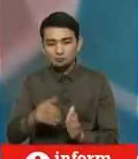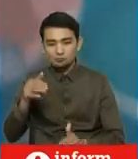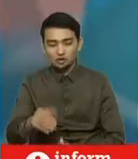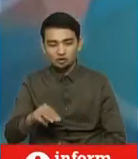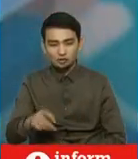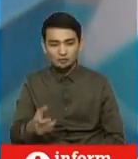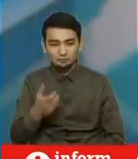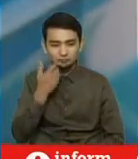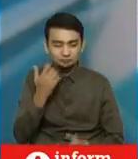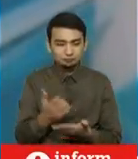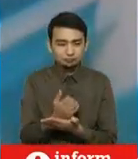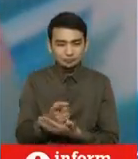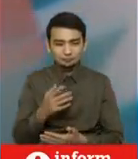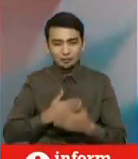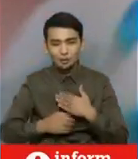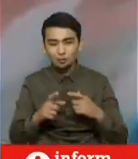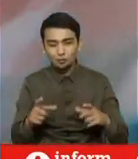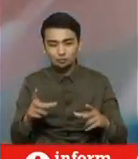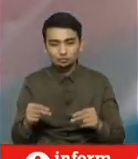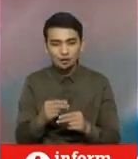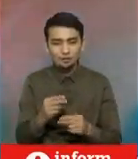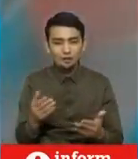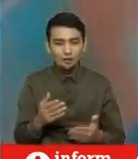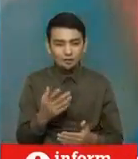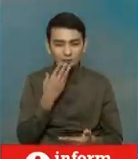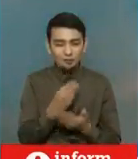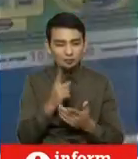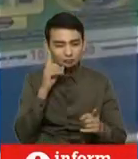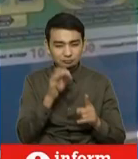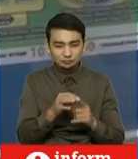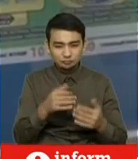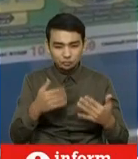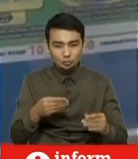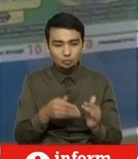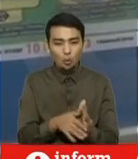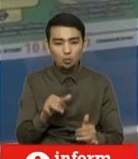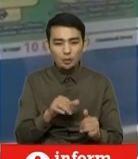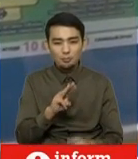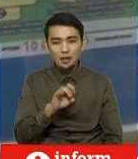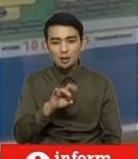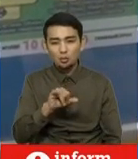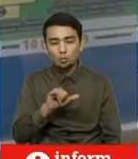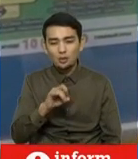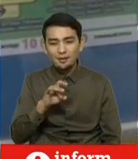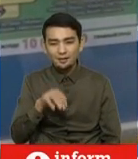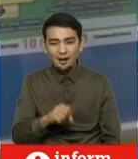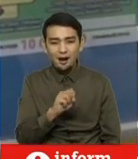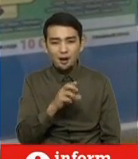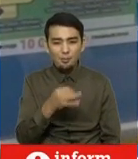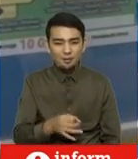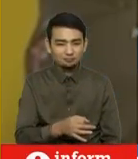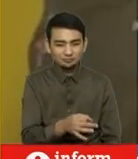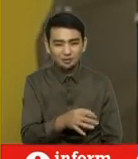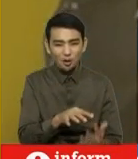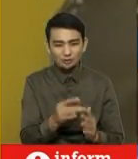Счастливчики уже определили на Что используют свои миллионы меруерт Мамико из села области Абай неделю назад